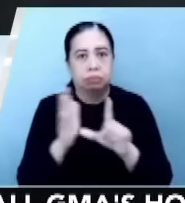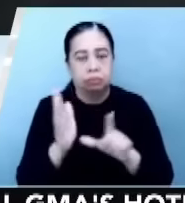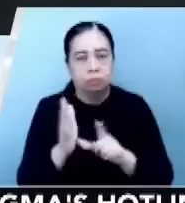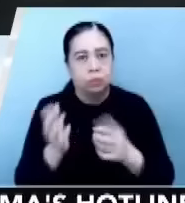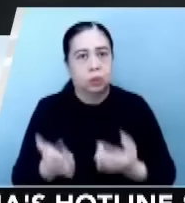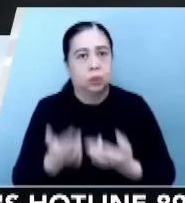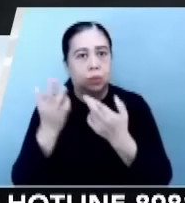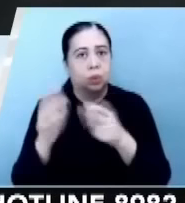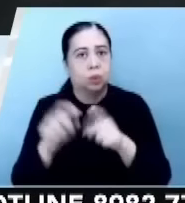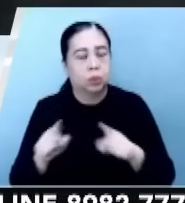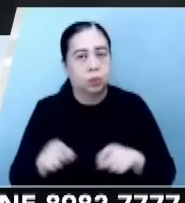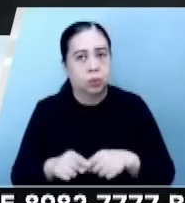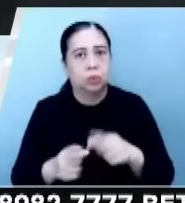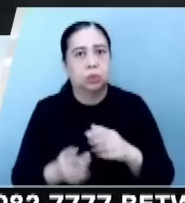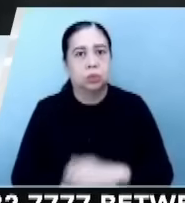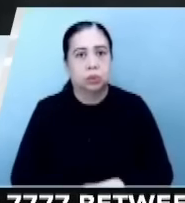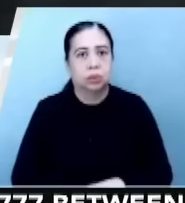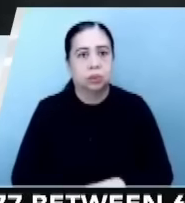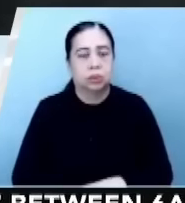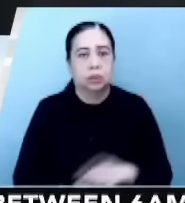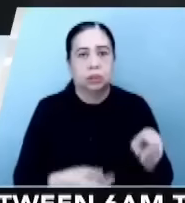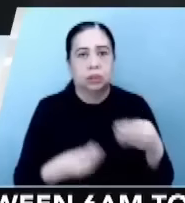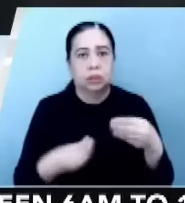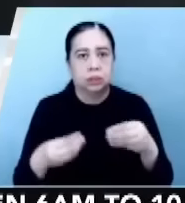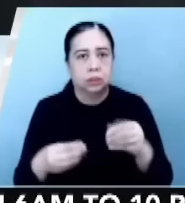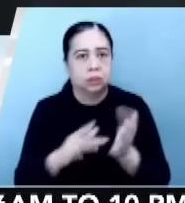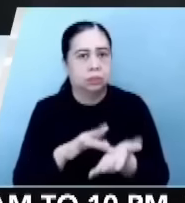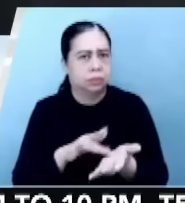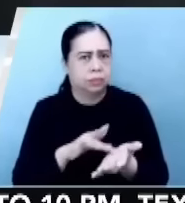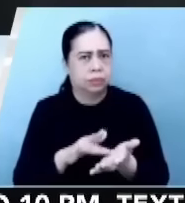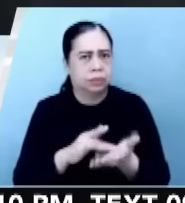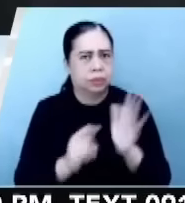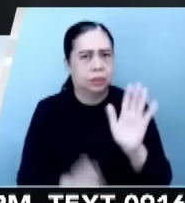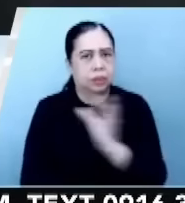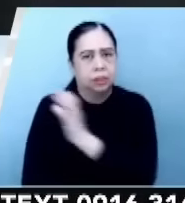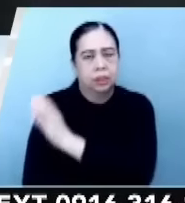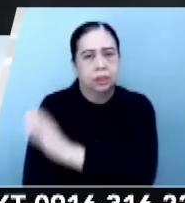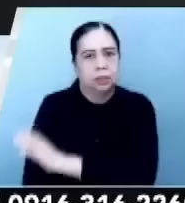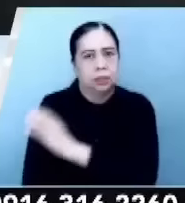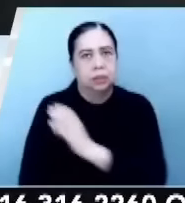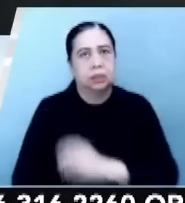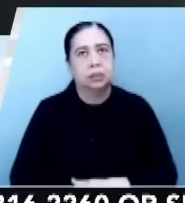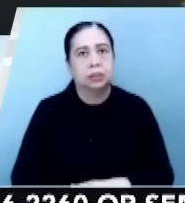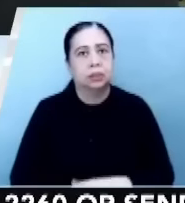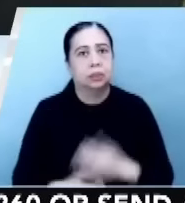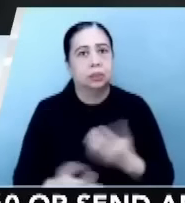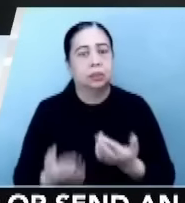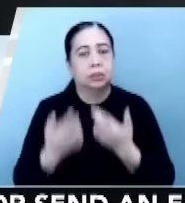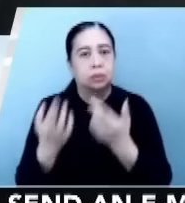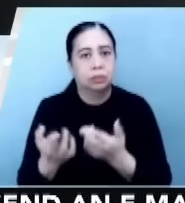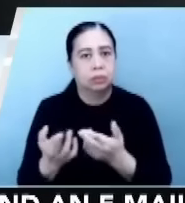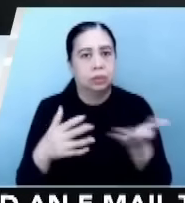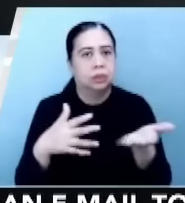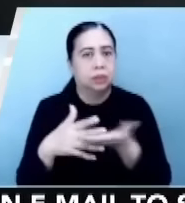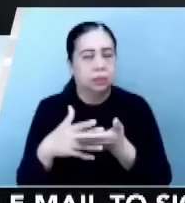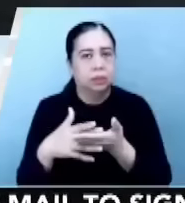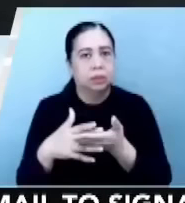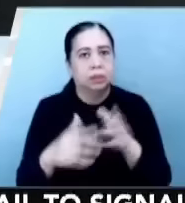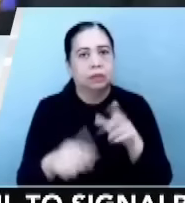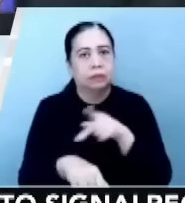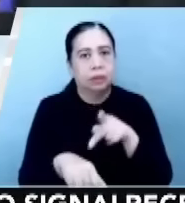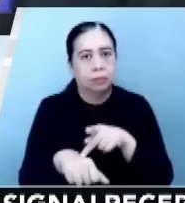dahil sa pagtitinda niya ng gamot sa kanyang klinika, nagrekomenda rin kami nakasuhan siya under the Philippine